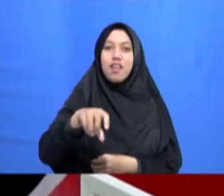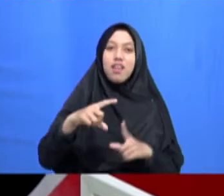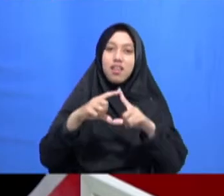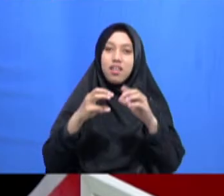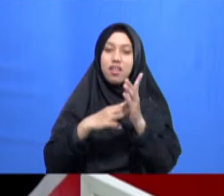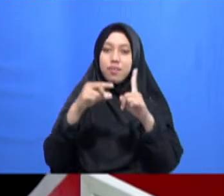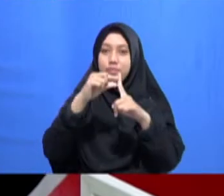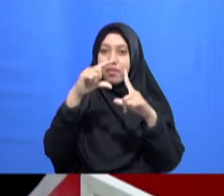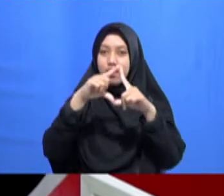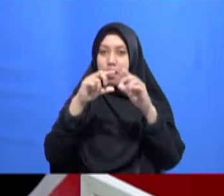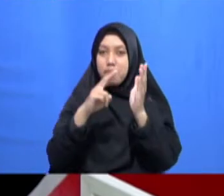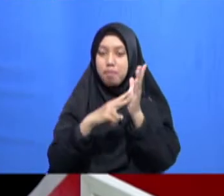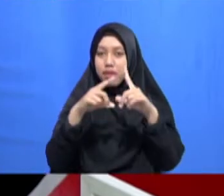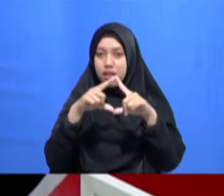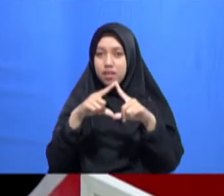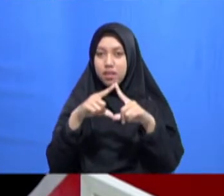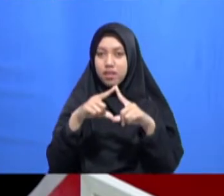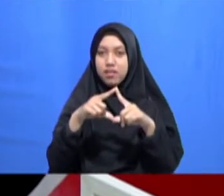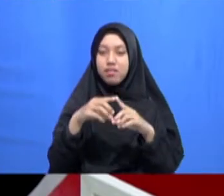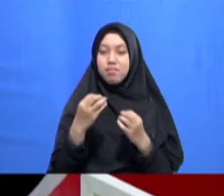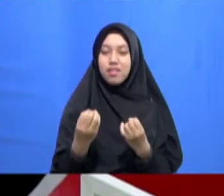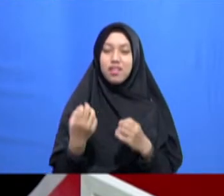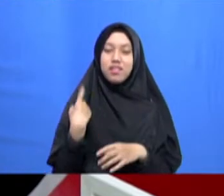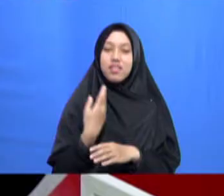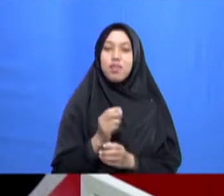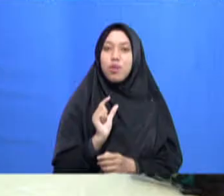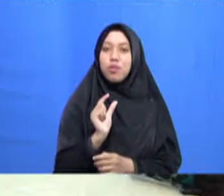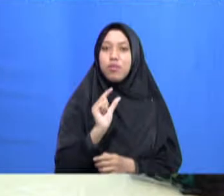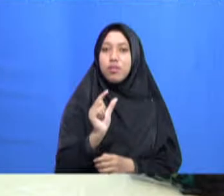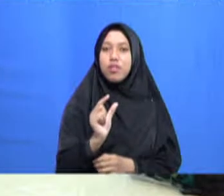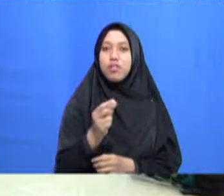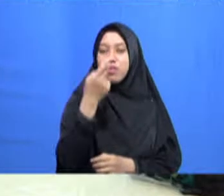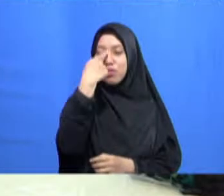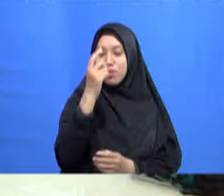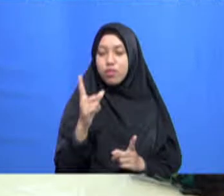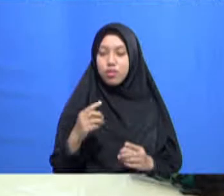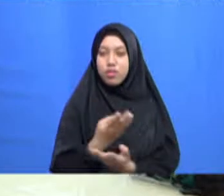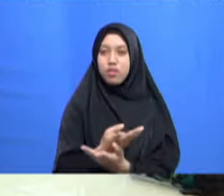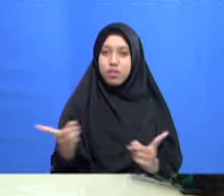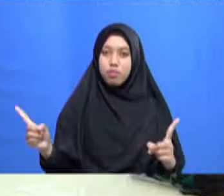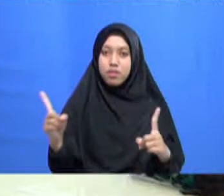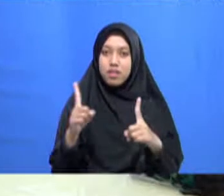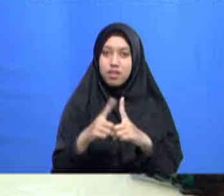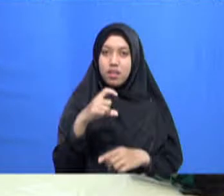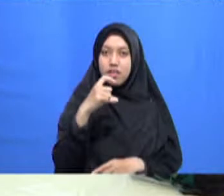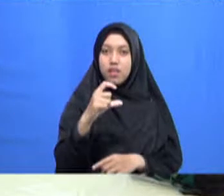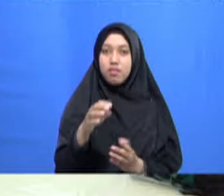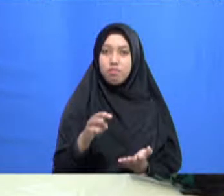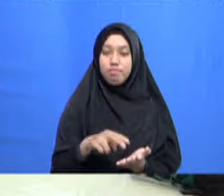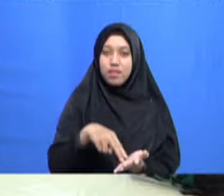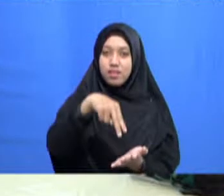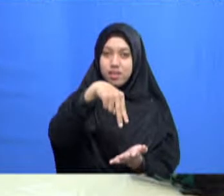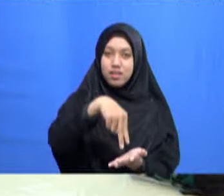lagi akan kami undang, namun sebelumnya kami ingin mengundang kepada seluruh pasangan calon untuk berdiri dan mengambil tempat di podium masing-masing. Kami